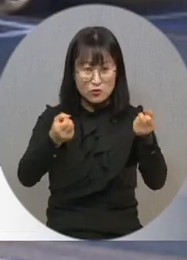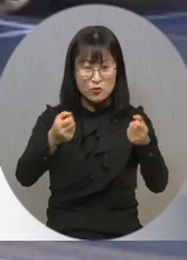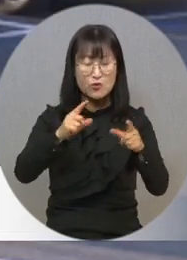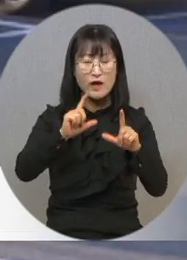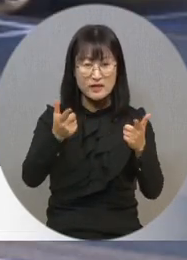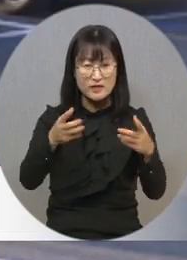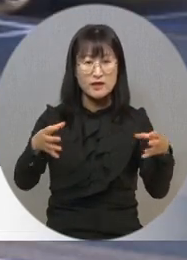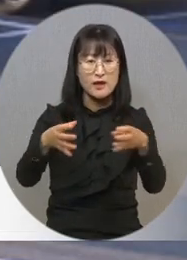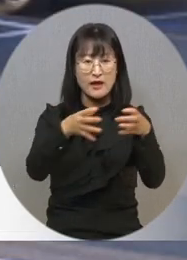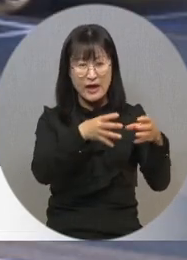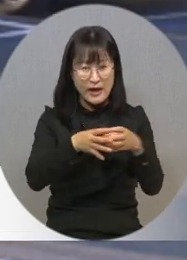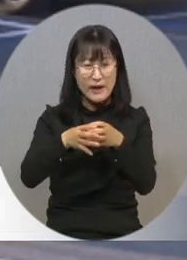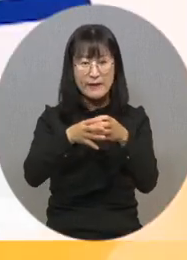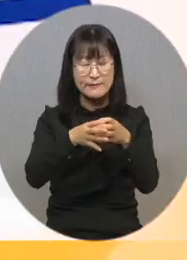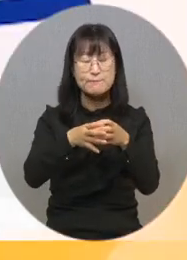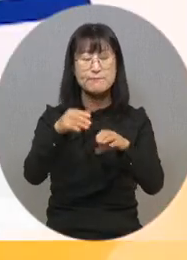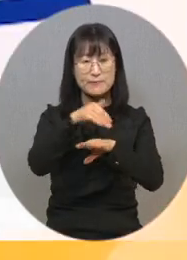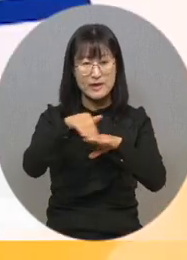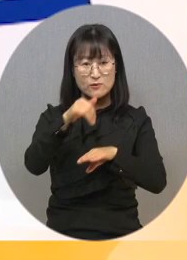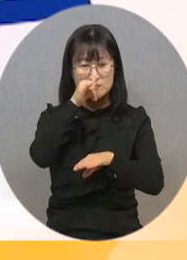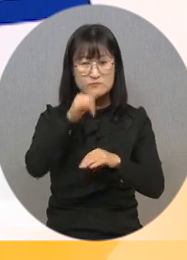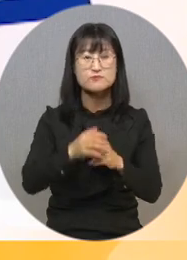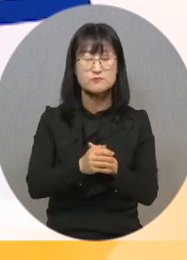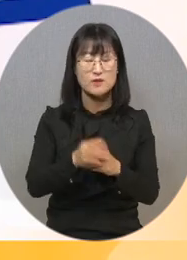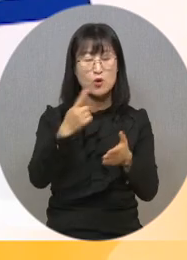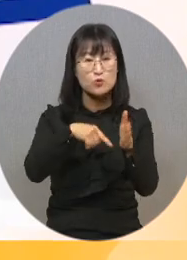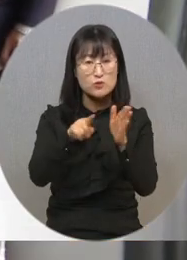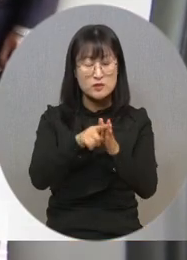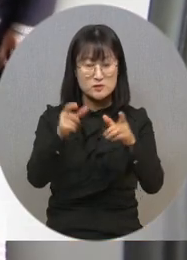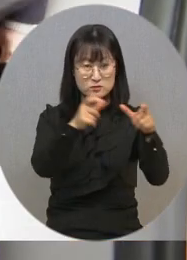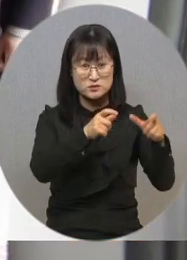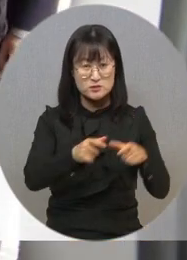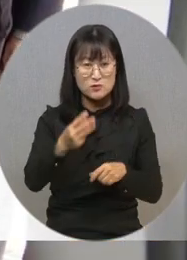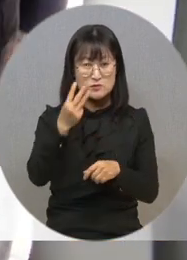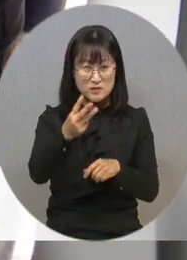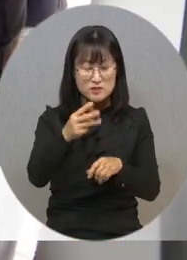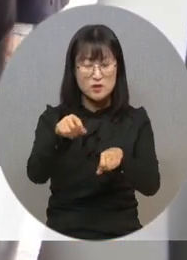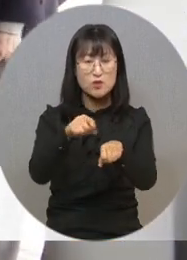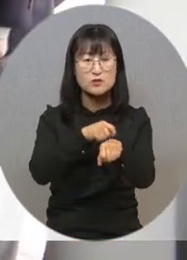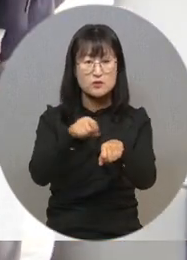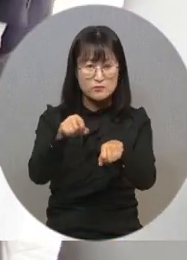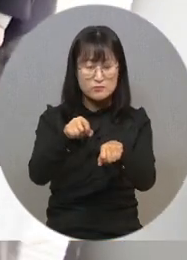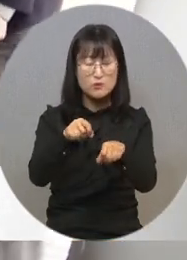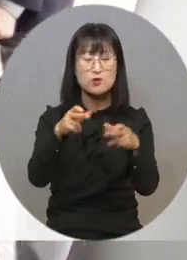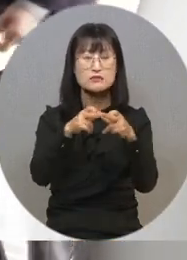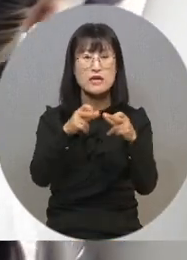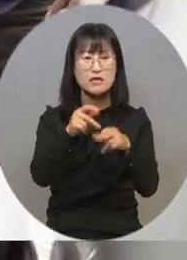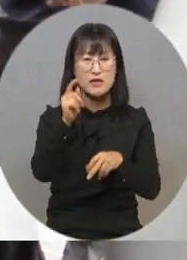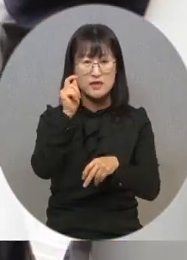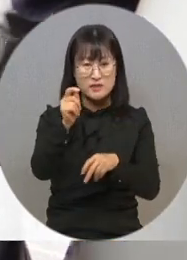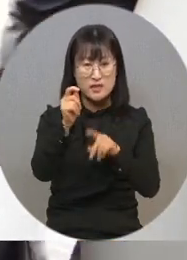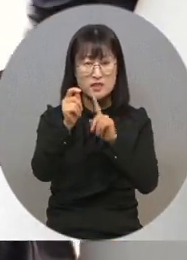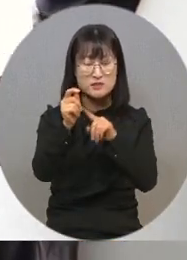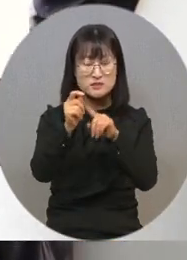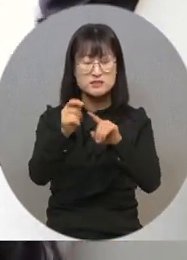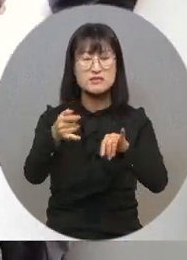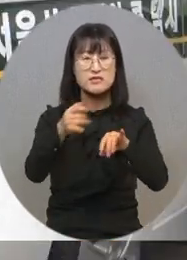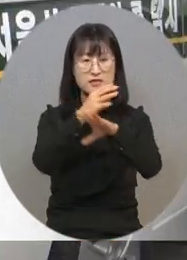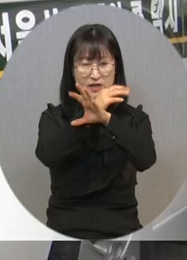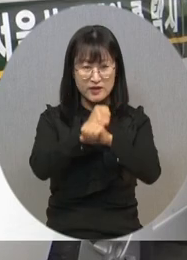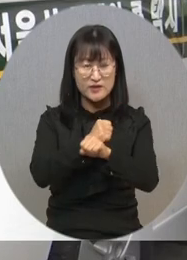운행 범위를 확대합니다. 이를 위해 세 지역은 특별교통수단 수도권 광역 이동 협약을